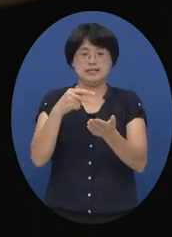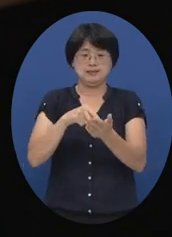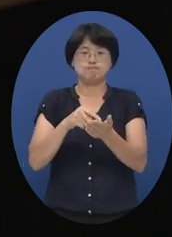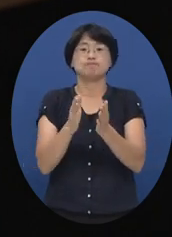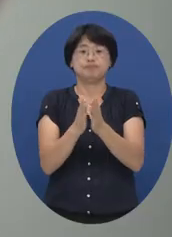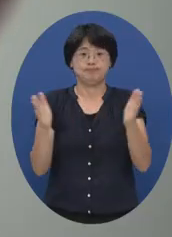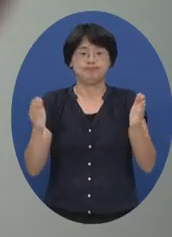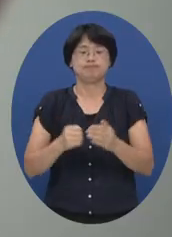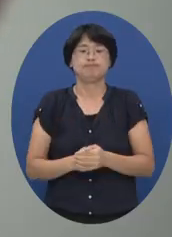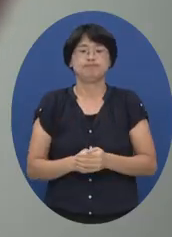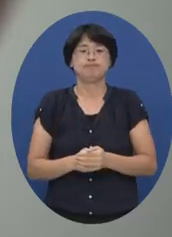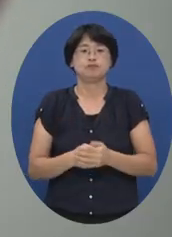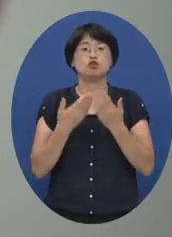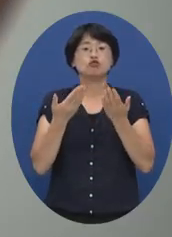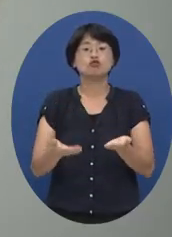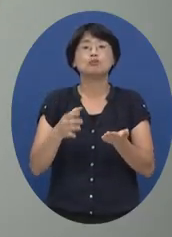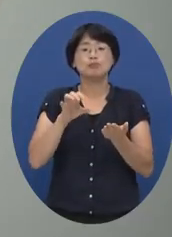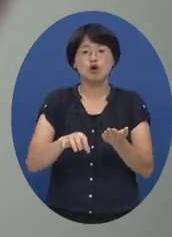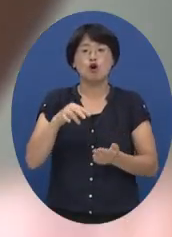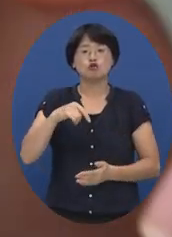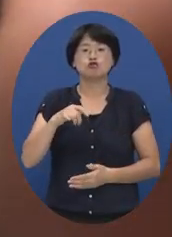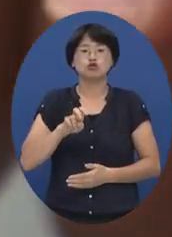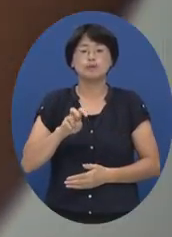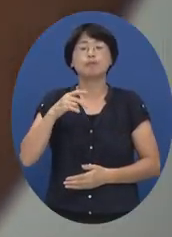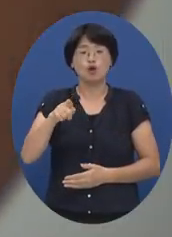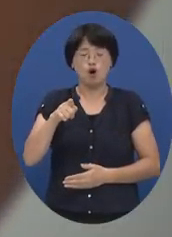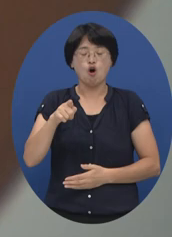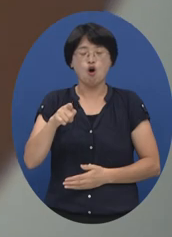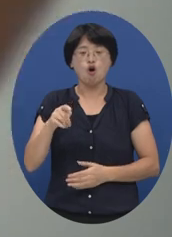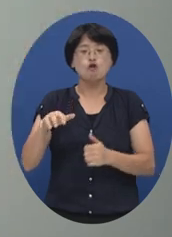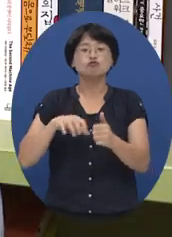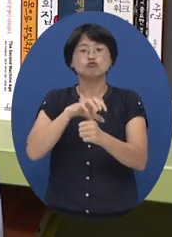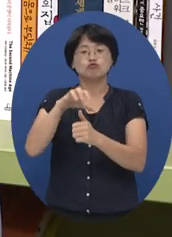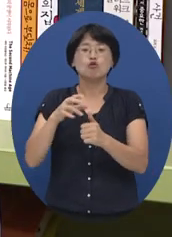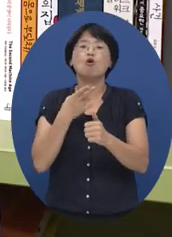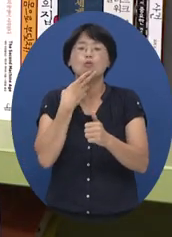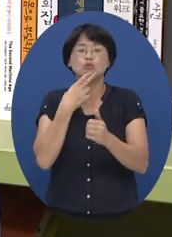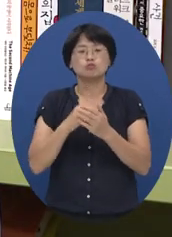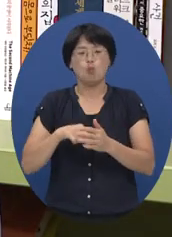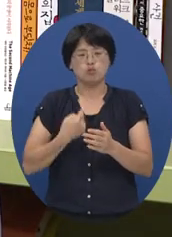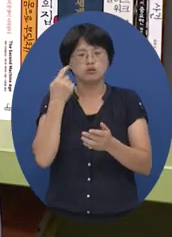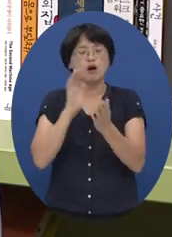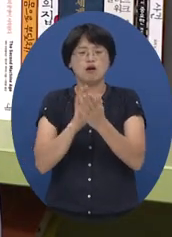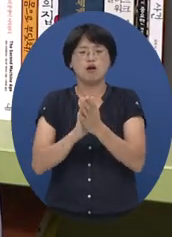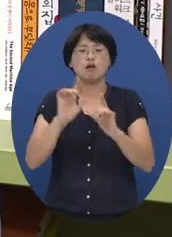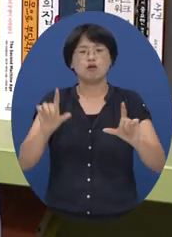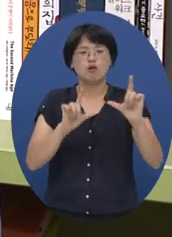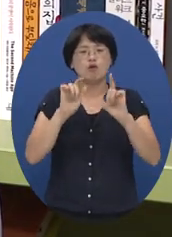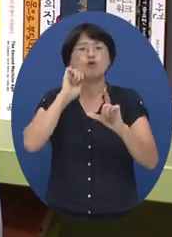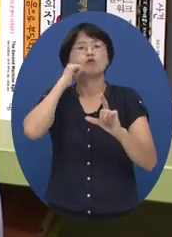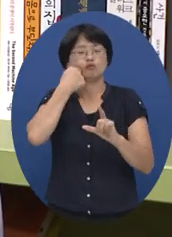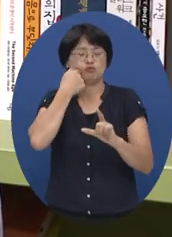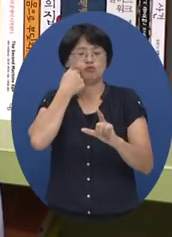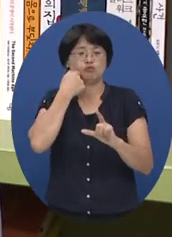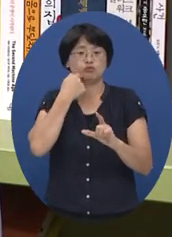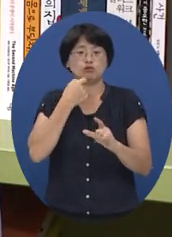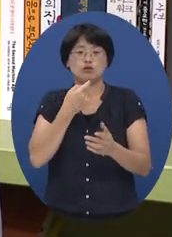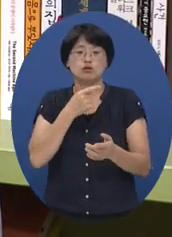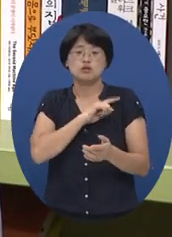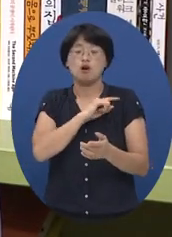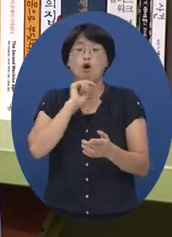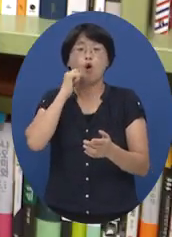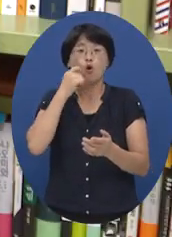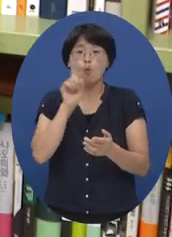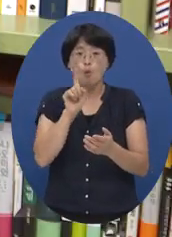자립했습니다. 쉼터란 울타리 없이 혼자서 모든 걸 해결해야 하는 게 녹록지 않았는데 그중에서도 주거 문제가 가장